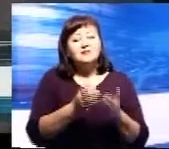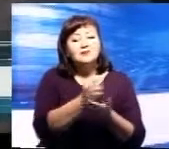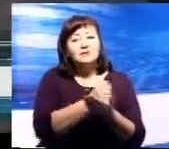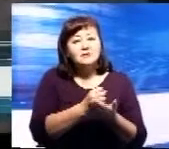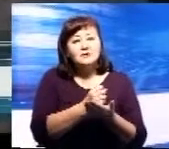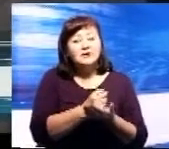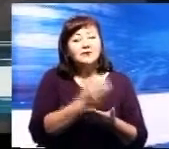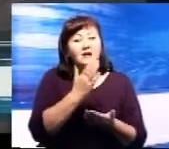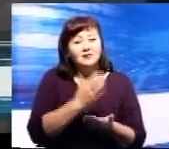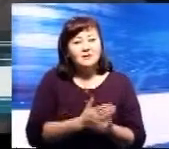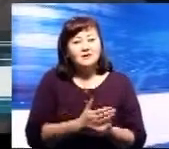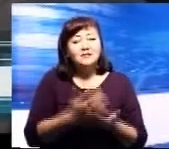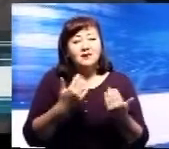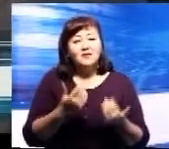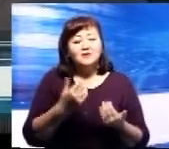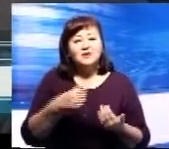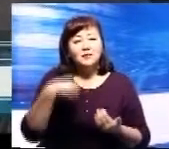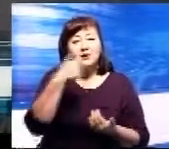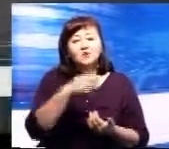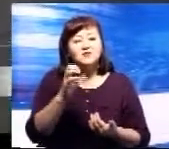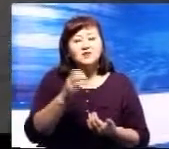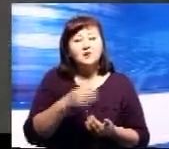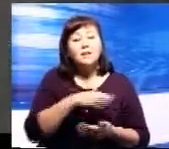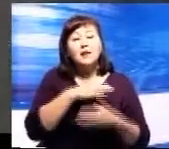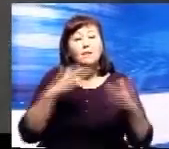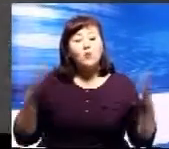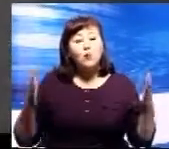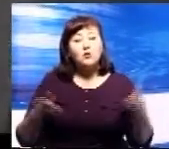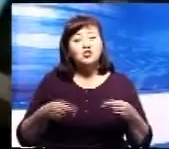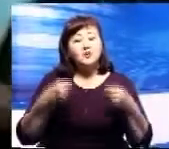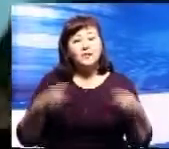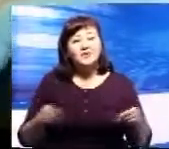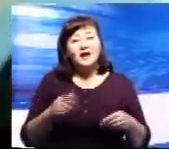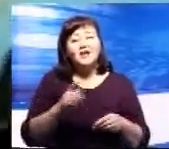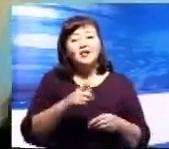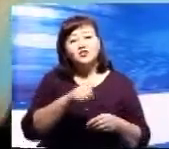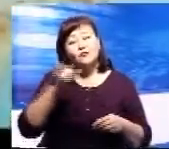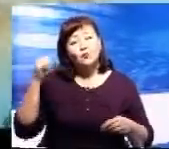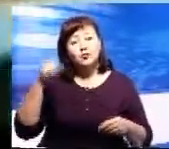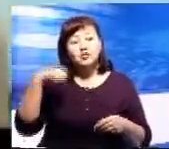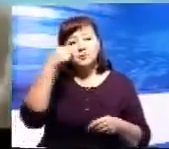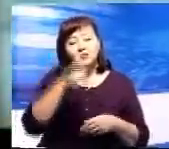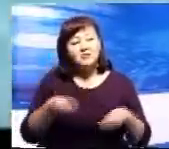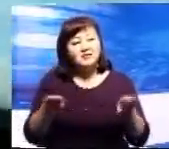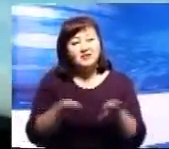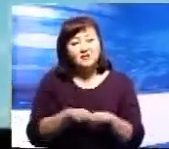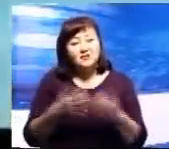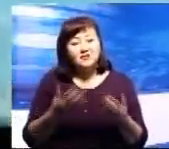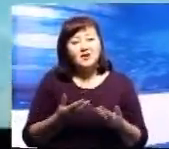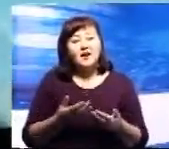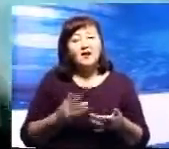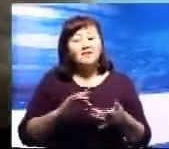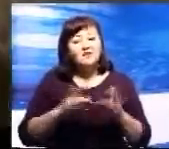сентябрь-октябрь, мы, получается, реализовали больше, чем по данному периоду прошлого года. В Последние дни в социальных сетях и